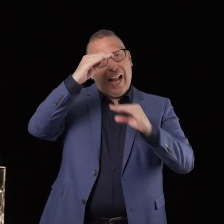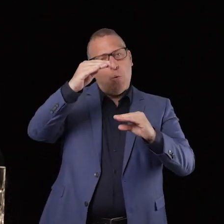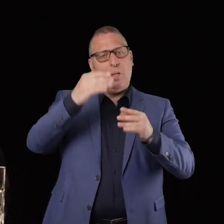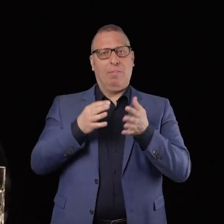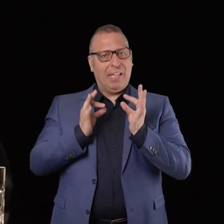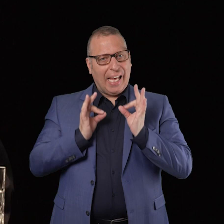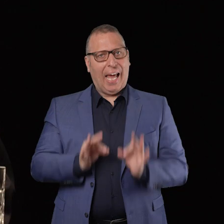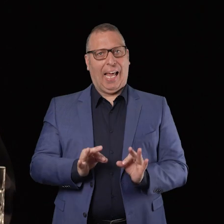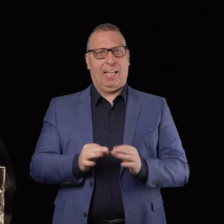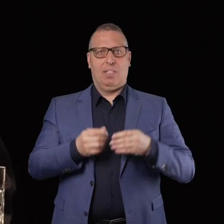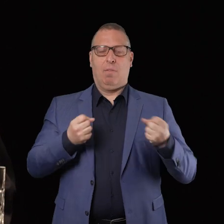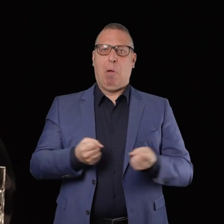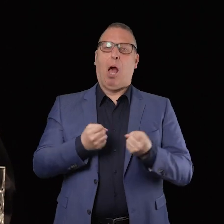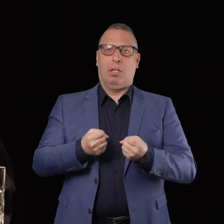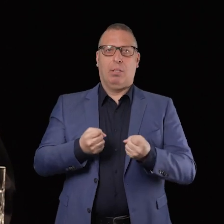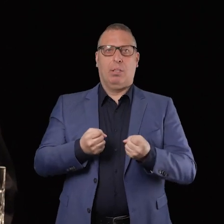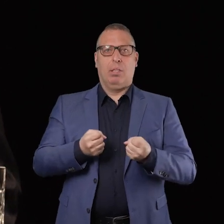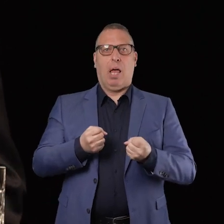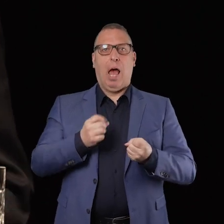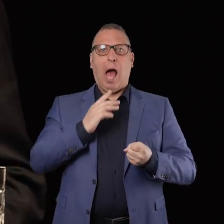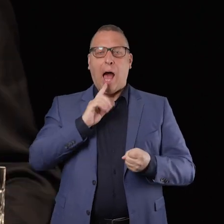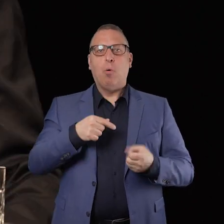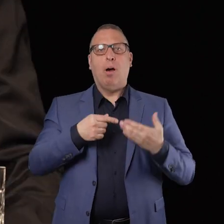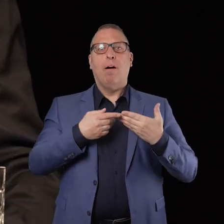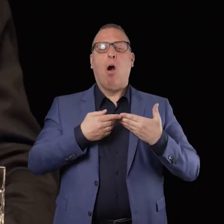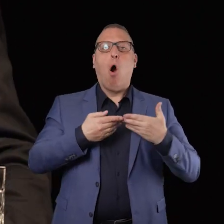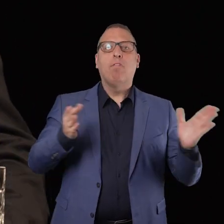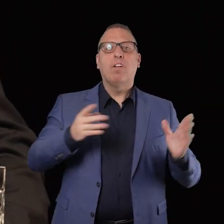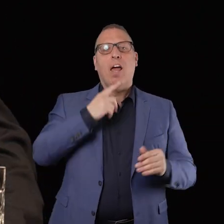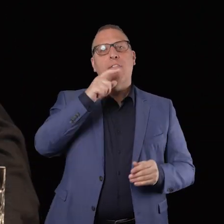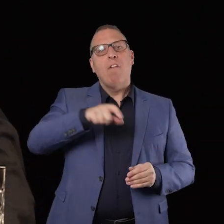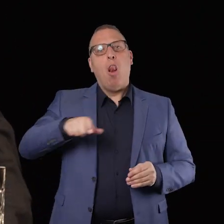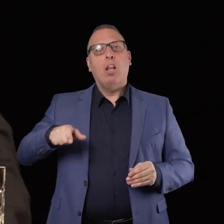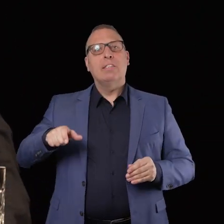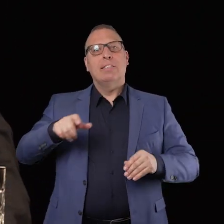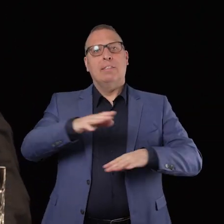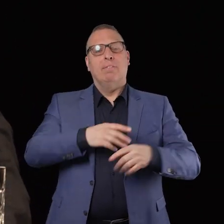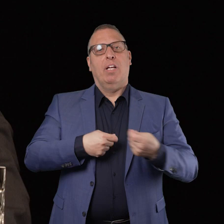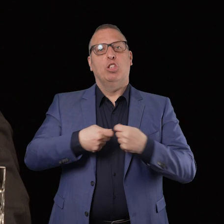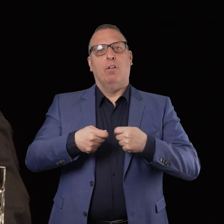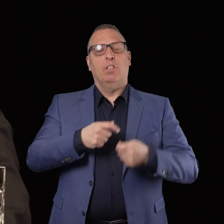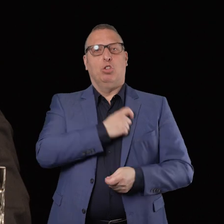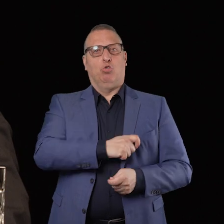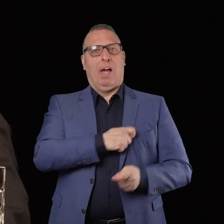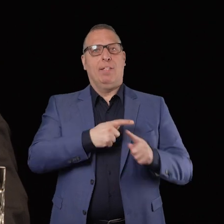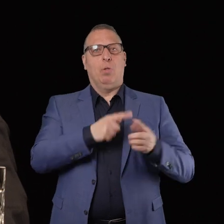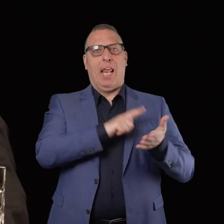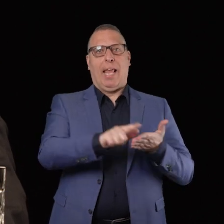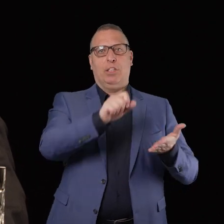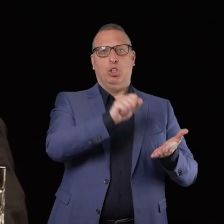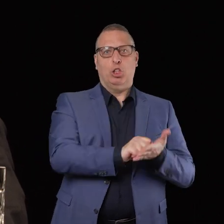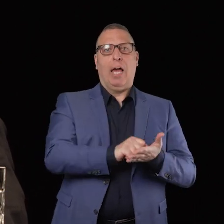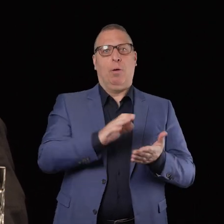diesem Vertrauen gerecht zu werden. Offene Volkswirtschaften wie die Schweiz und Liechtenstein sind auf